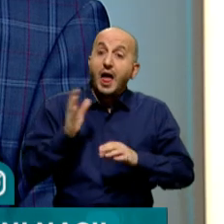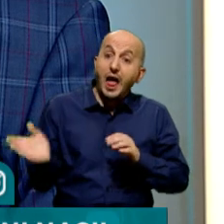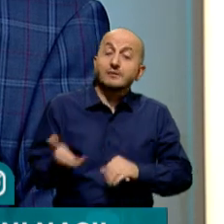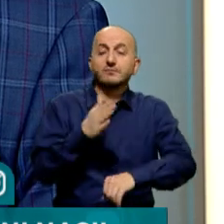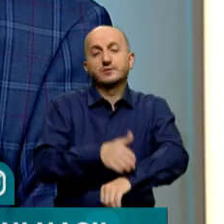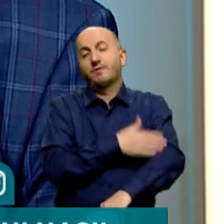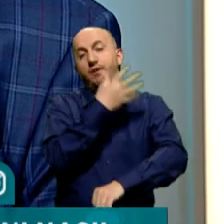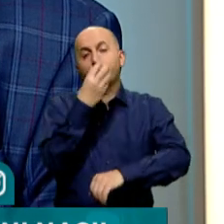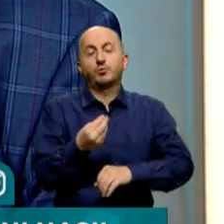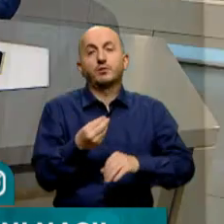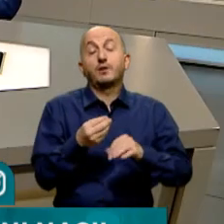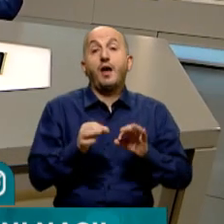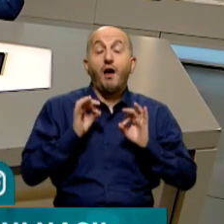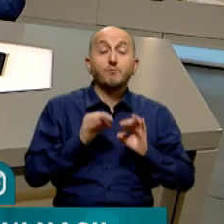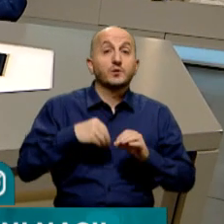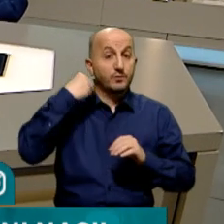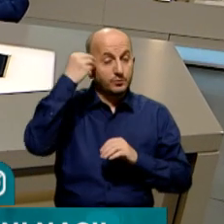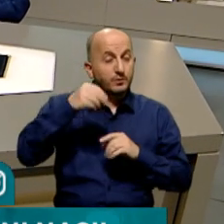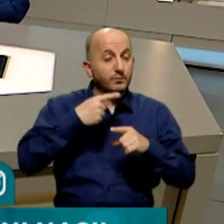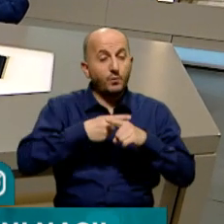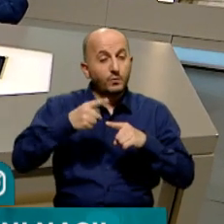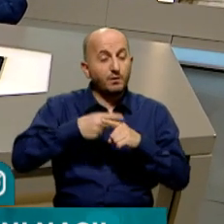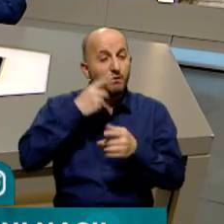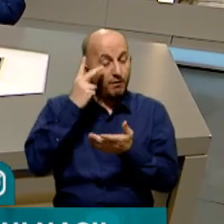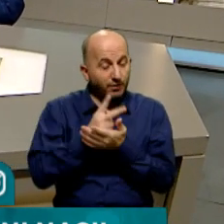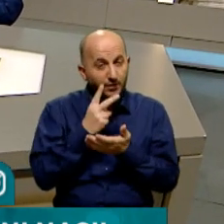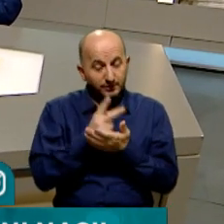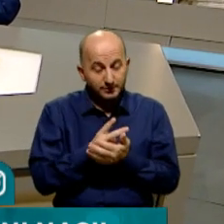olan hem de alimlerin ihtilafından uzak olanı nedir?